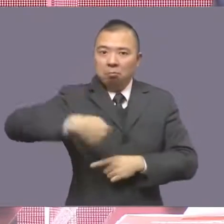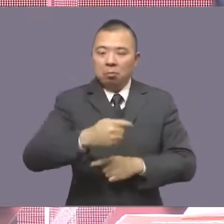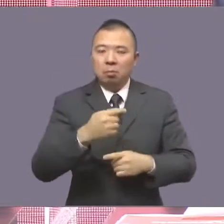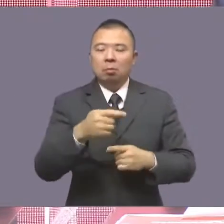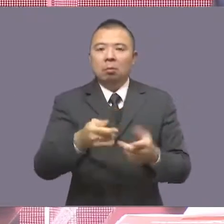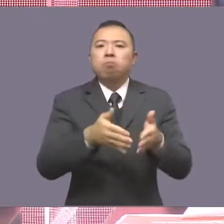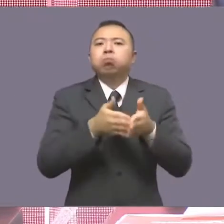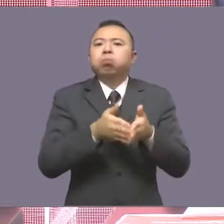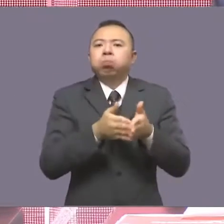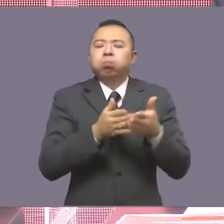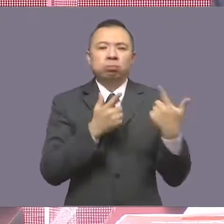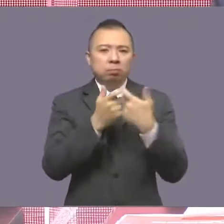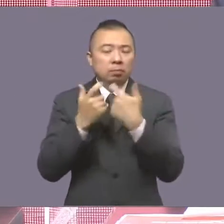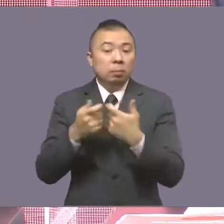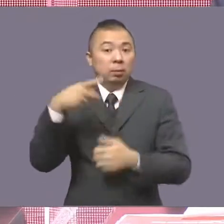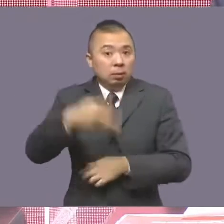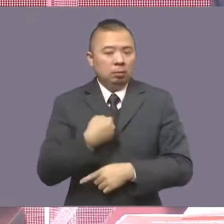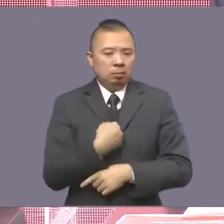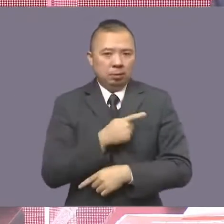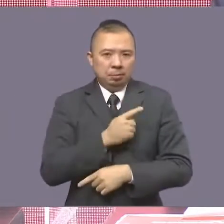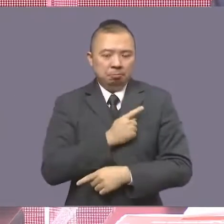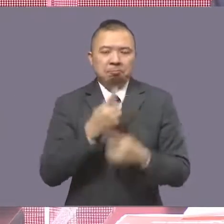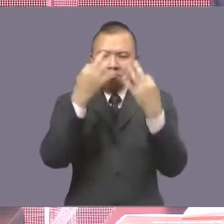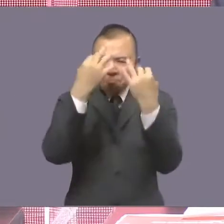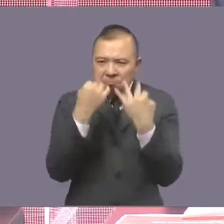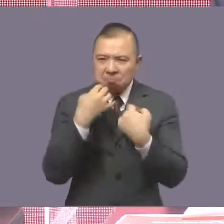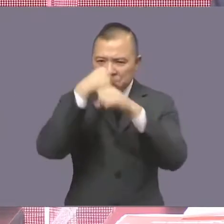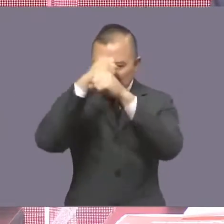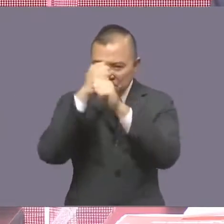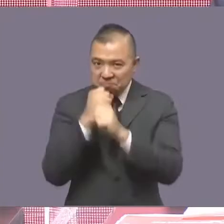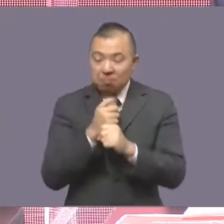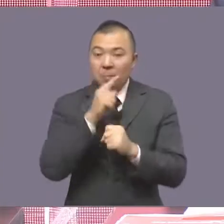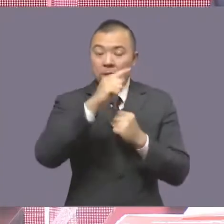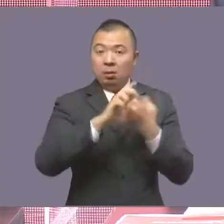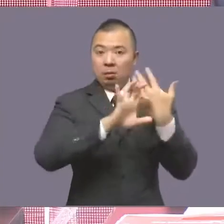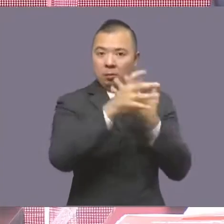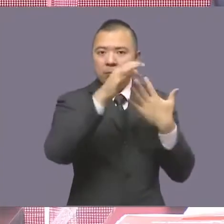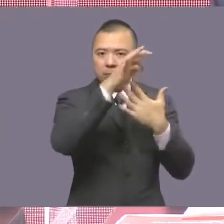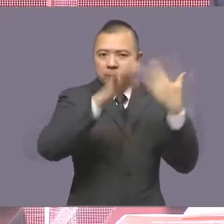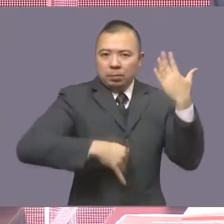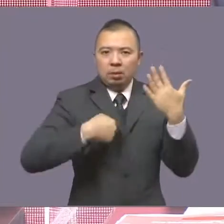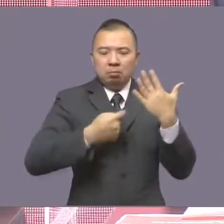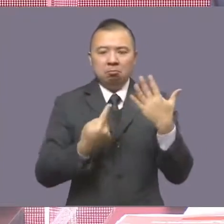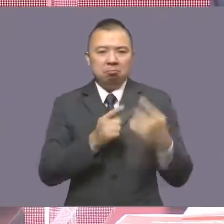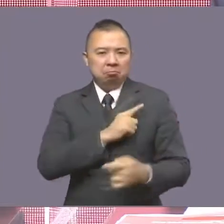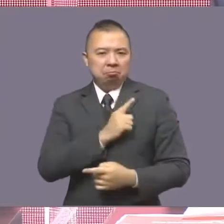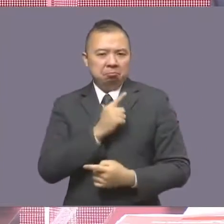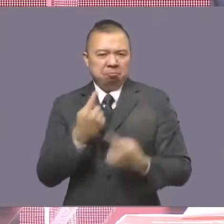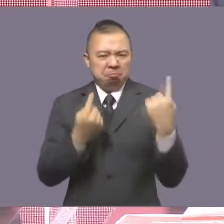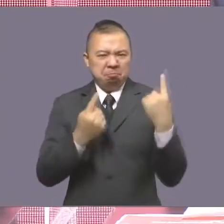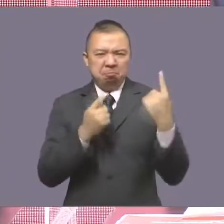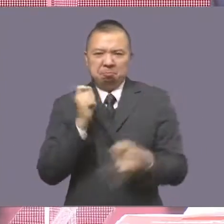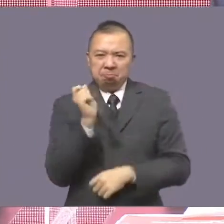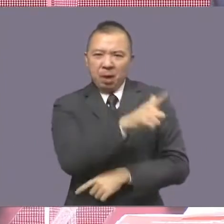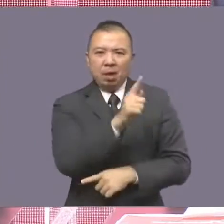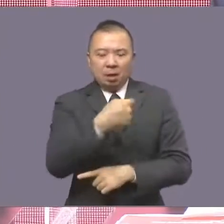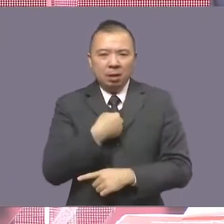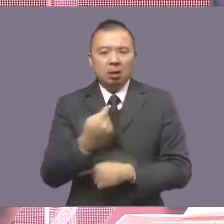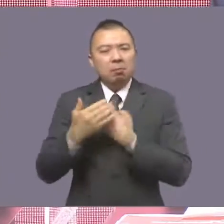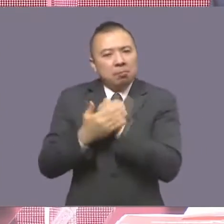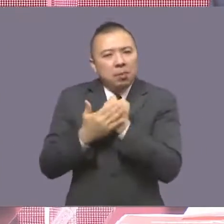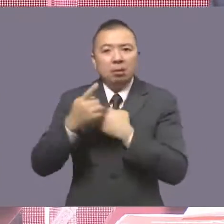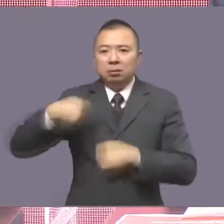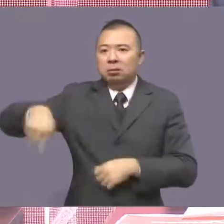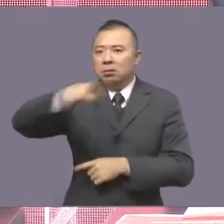原则以及提出比国际标准更严格的安全规范来为国人健康把关的前提